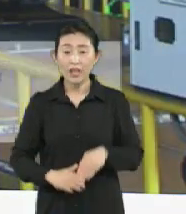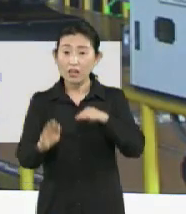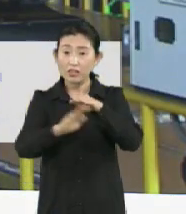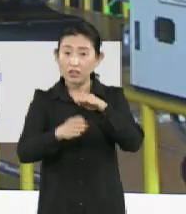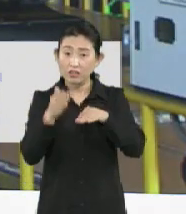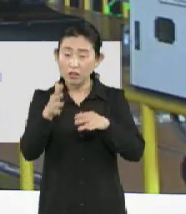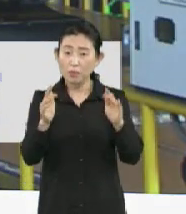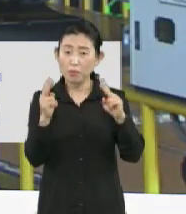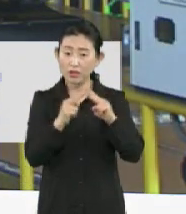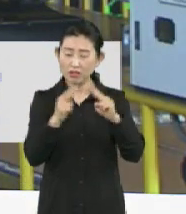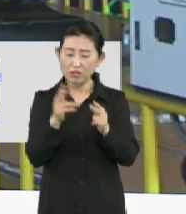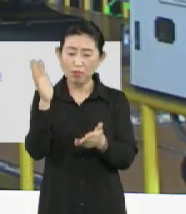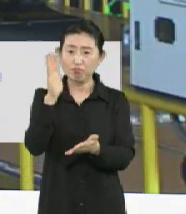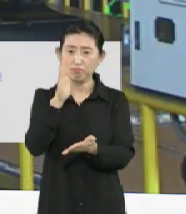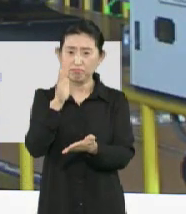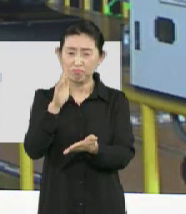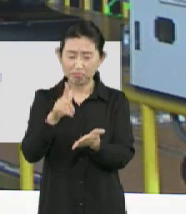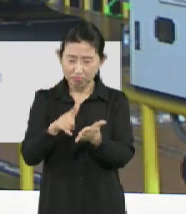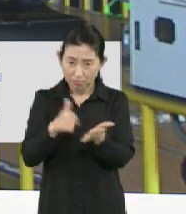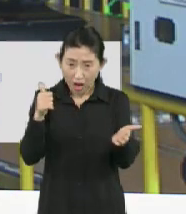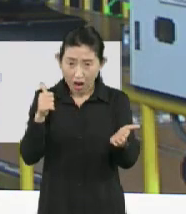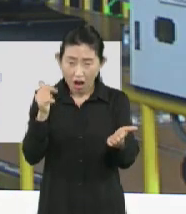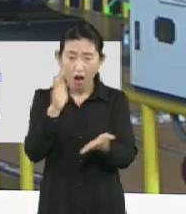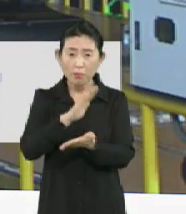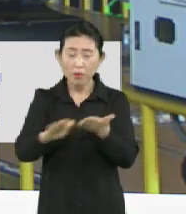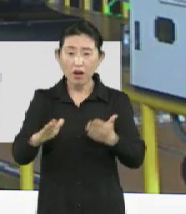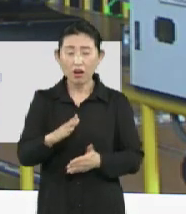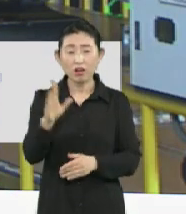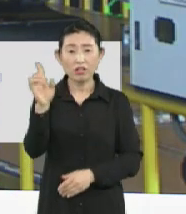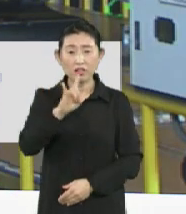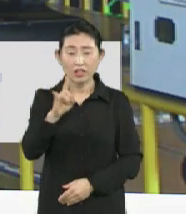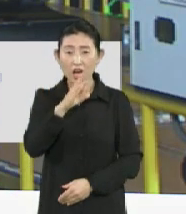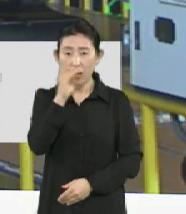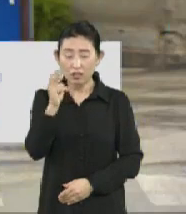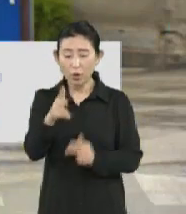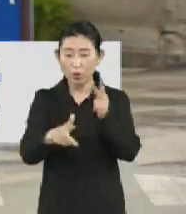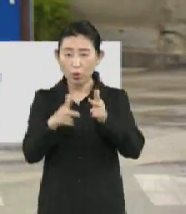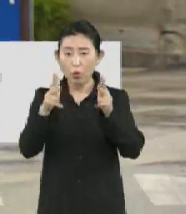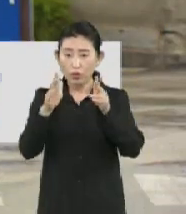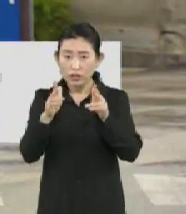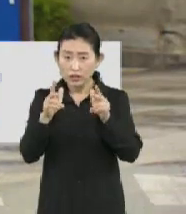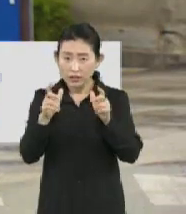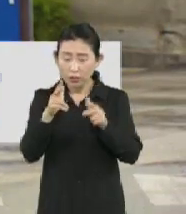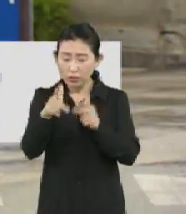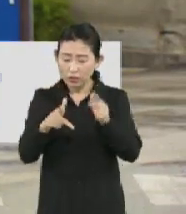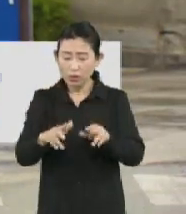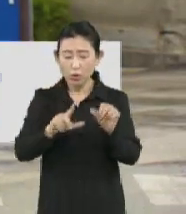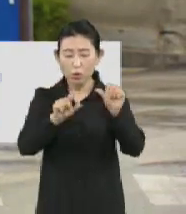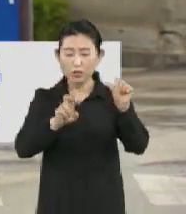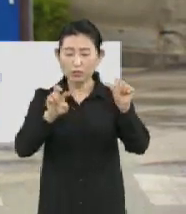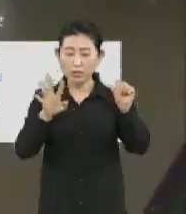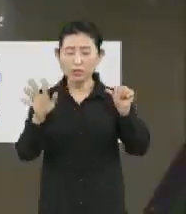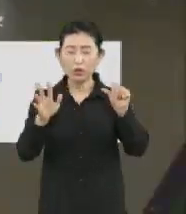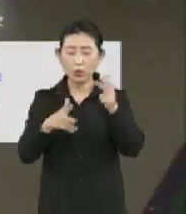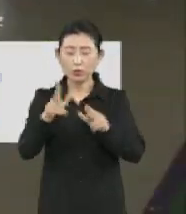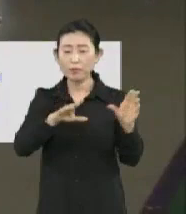차량용 반도체 품귀 여파로 현대자동차 아산 공장이 오는 24일부터 또다시 가동 중단에